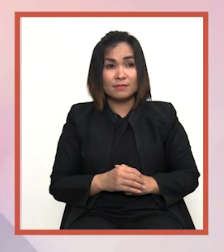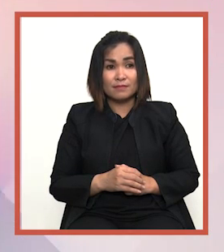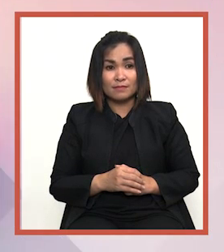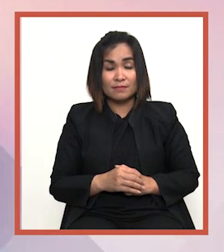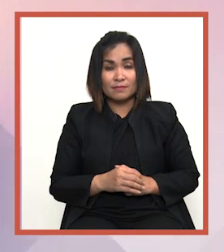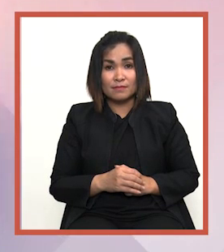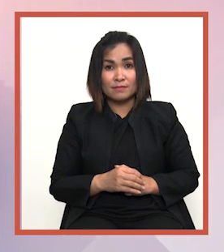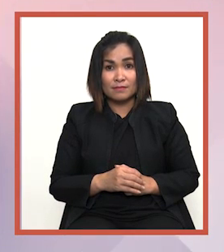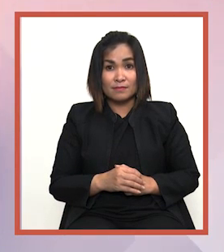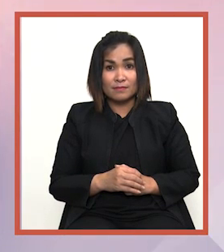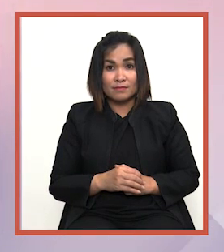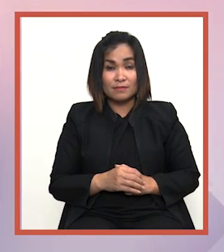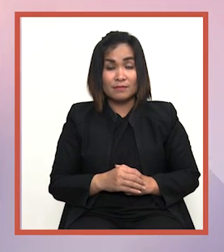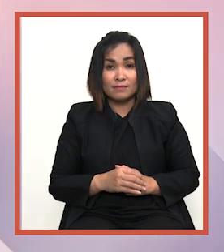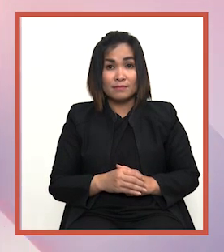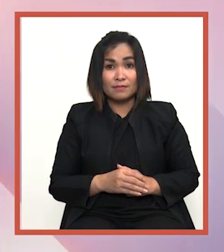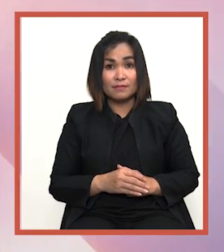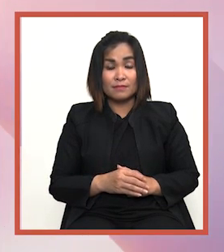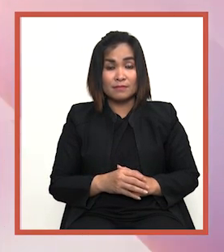านะ